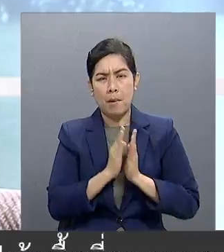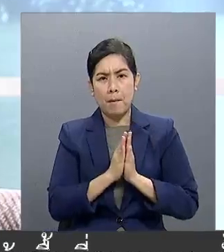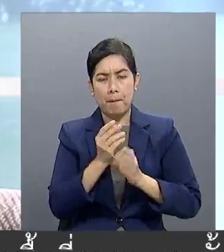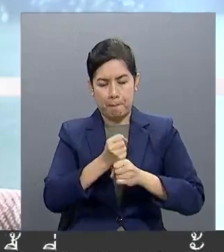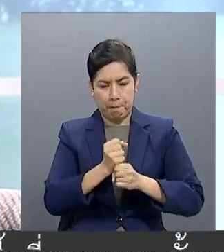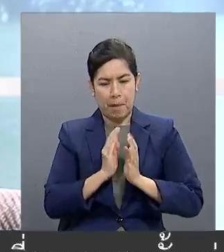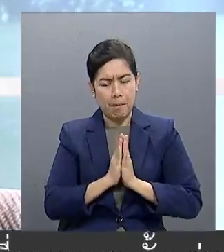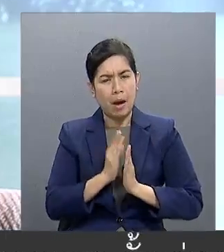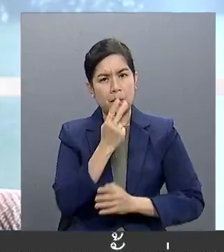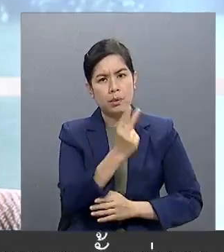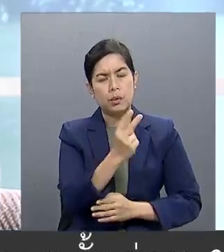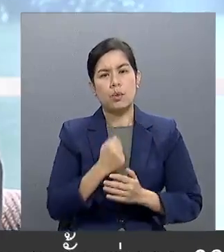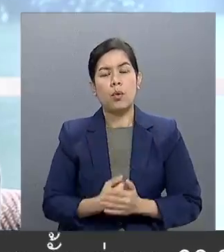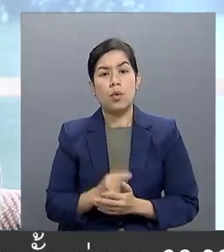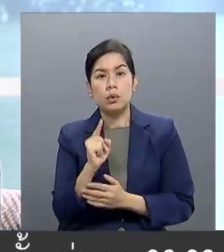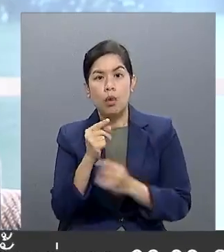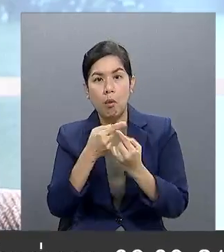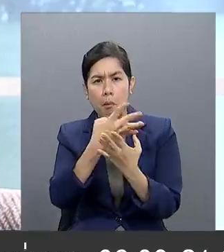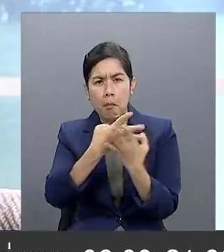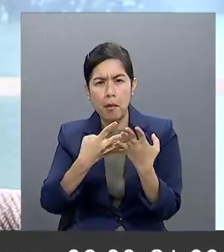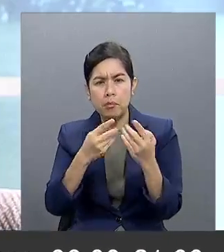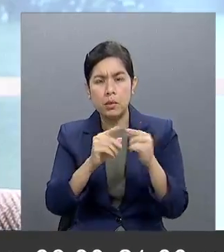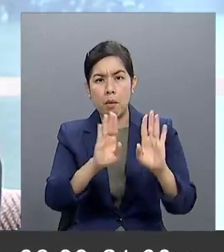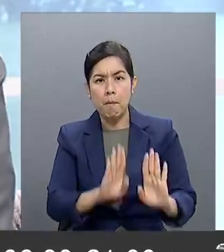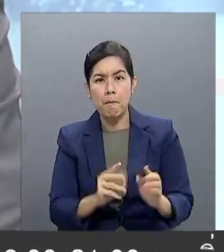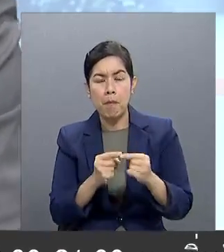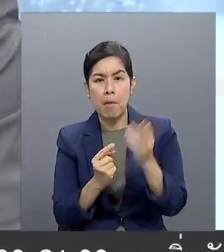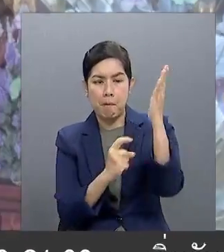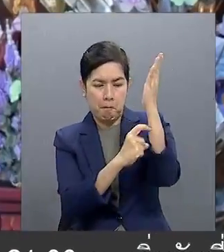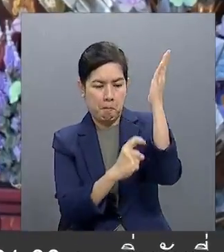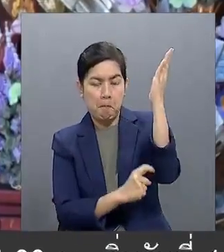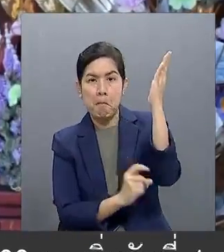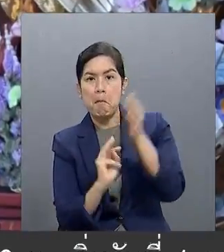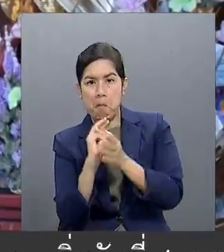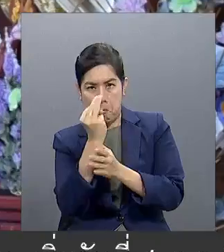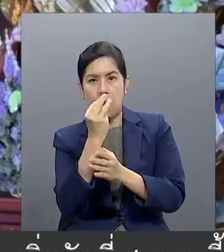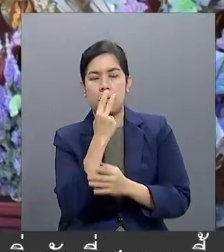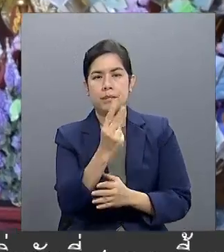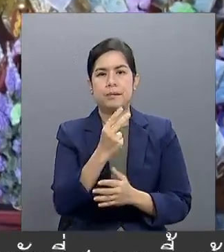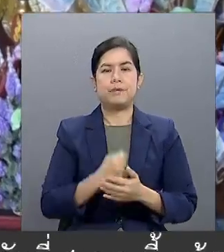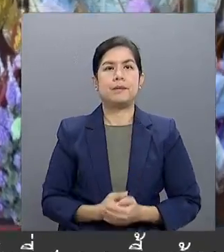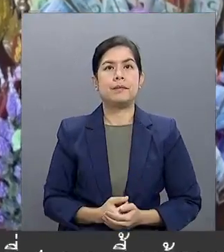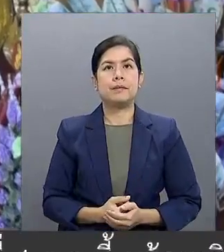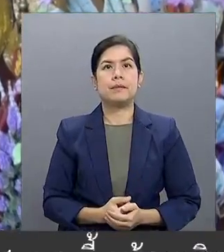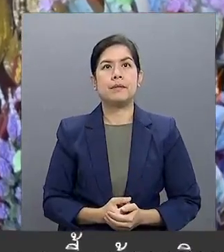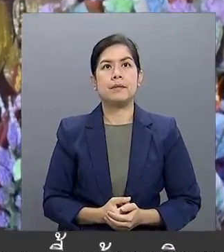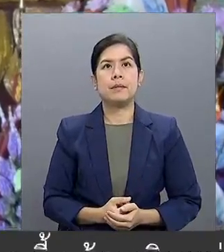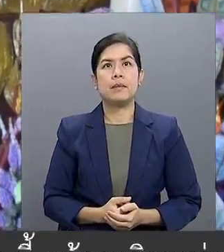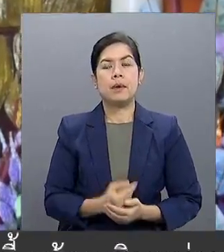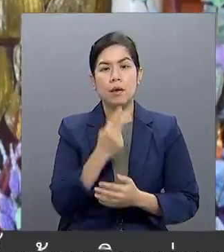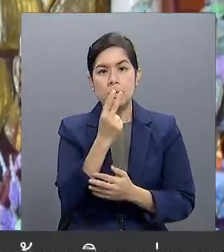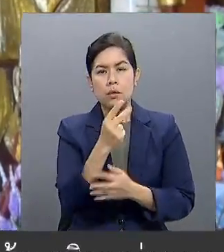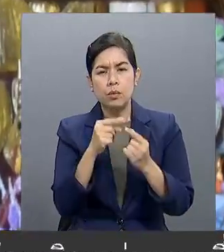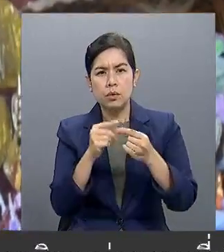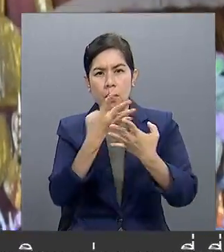ไม้ไผ่ทั้งองค์เป็นผลงานของชาวบ้านที่นั่นด้วยครับติดตามพร้อมกันเลยครับสารจากไม้ไผ่นะครับ ปกติจะ